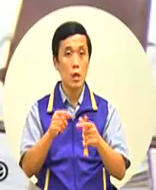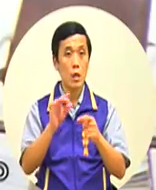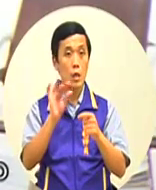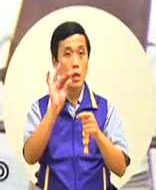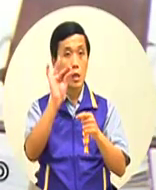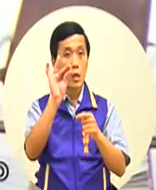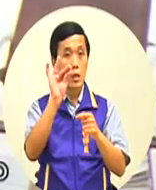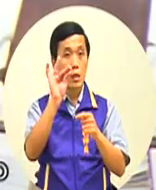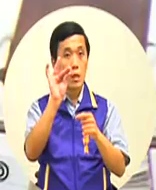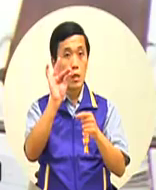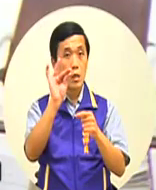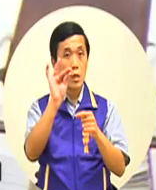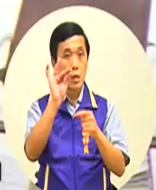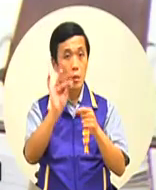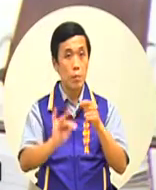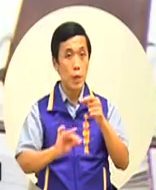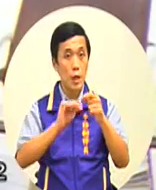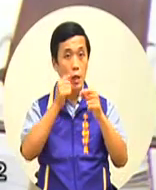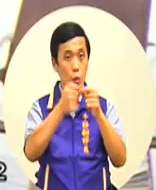哦，150年后。